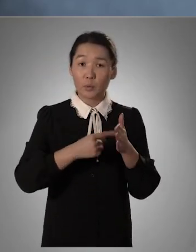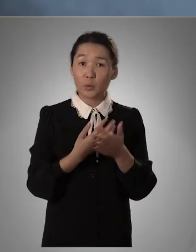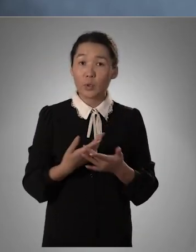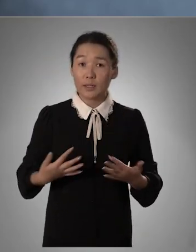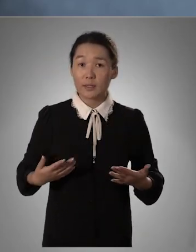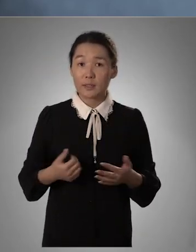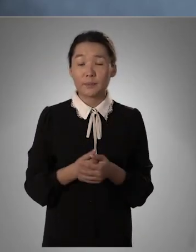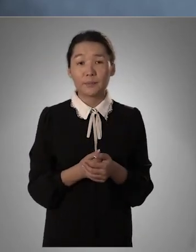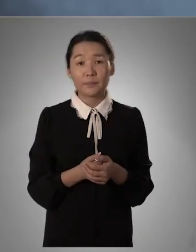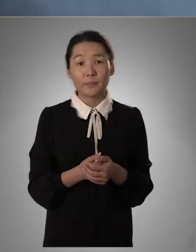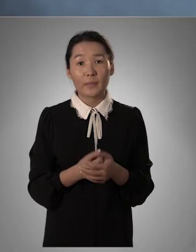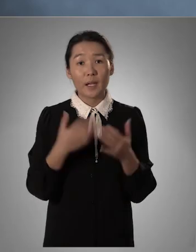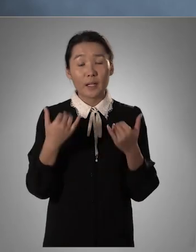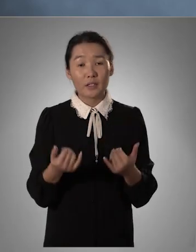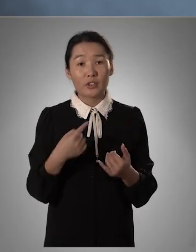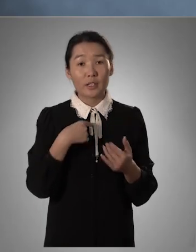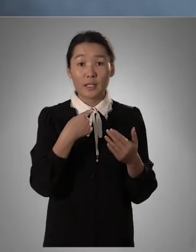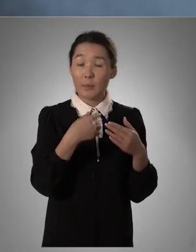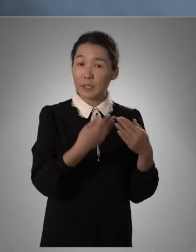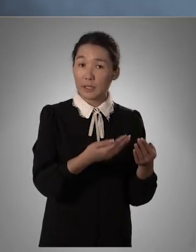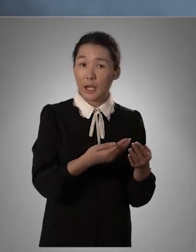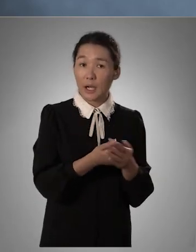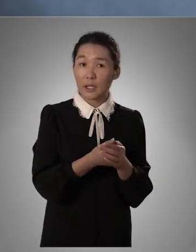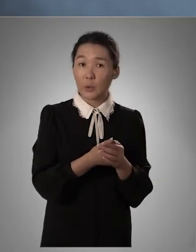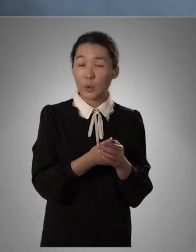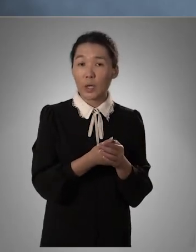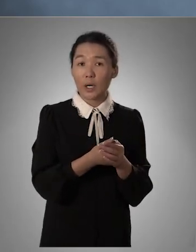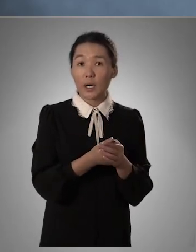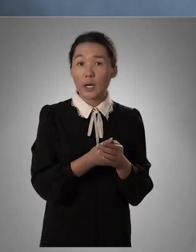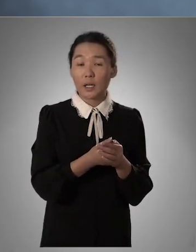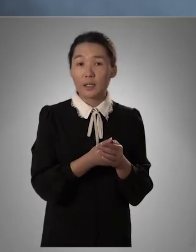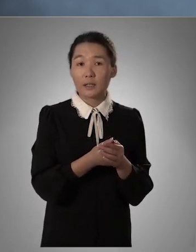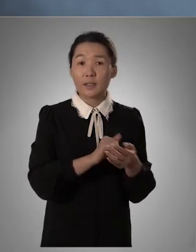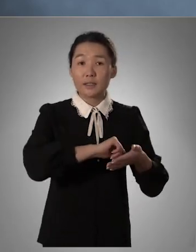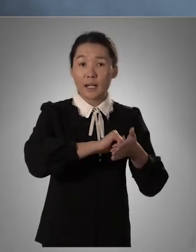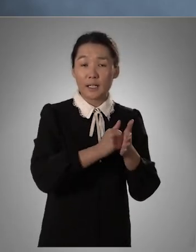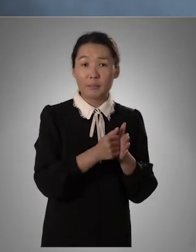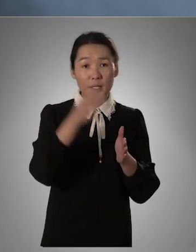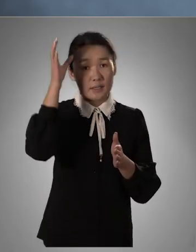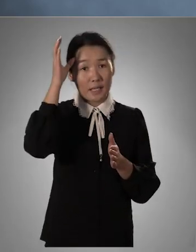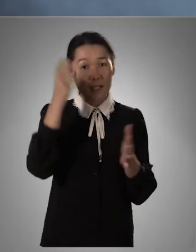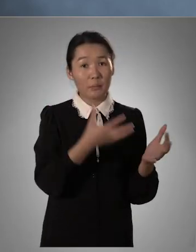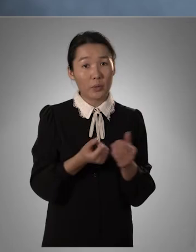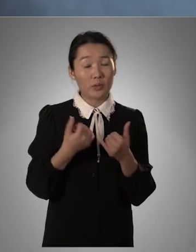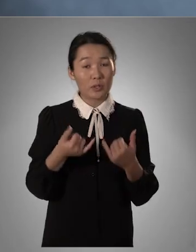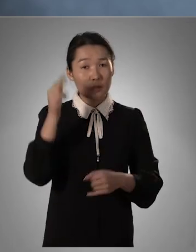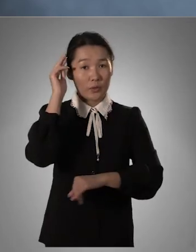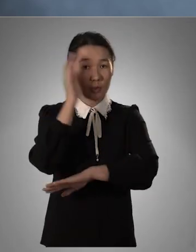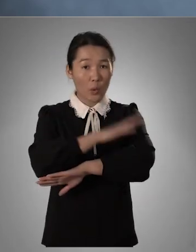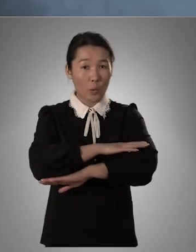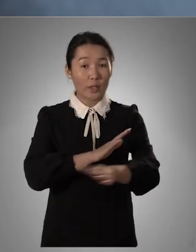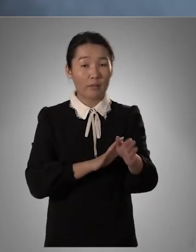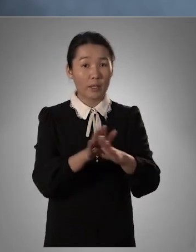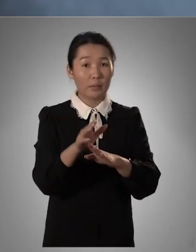сейчас я предлагаю закрепить знания получены сегодня на уроке и выполнить